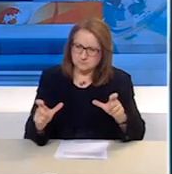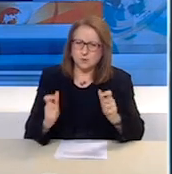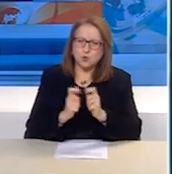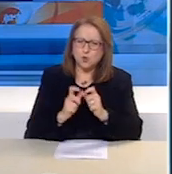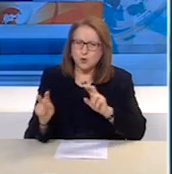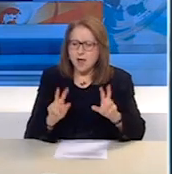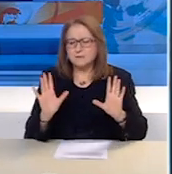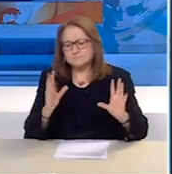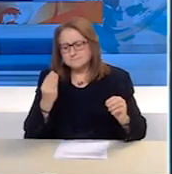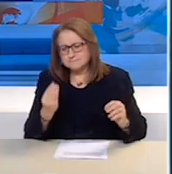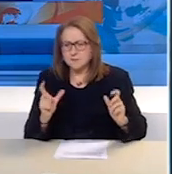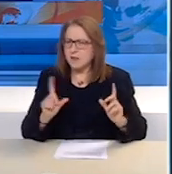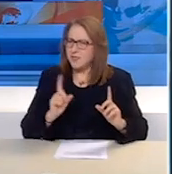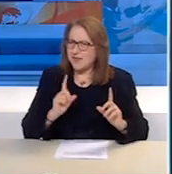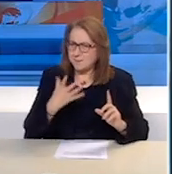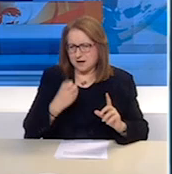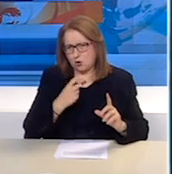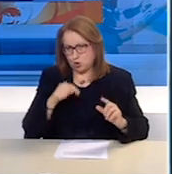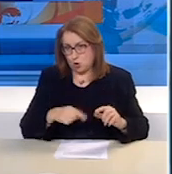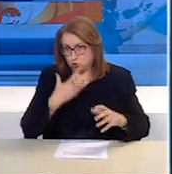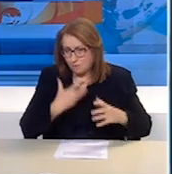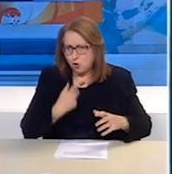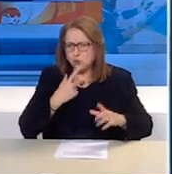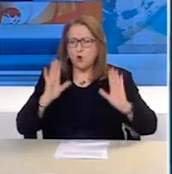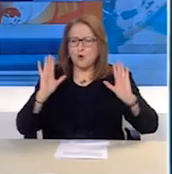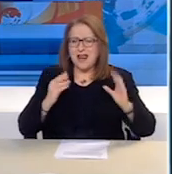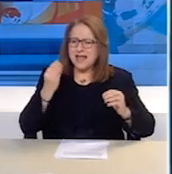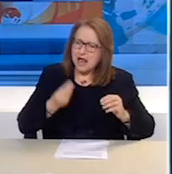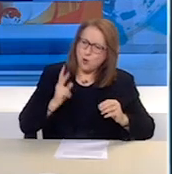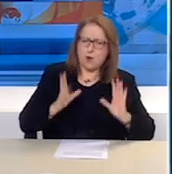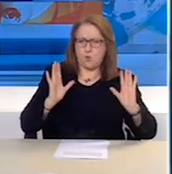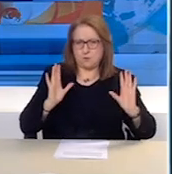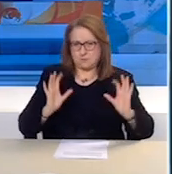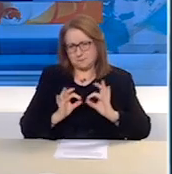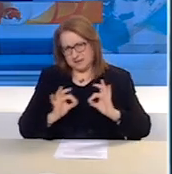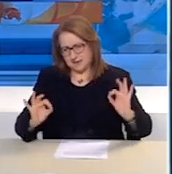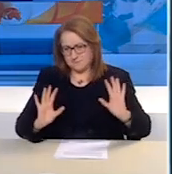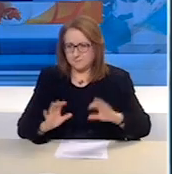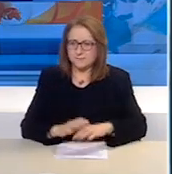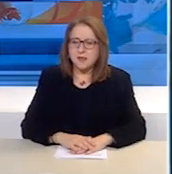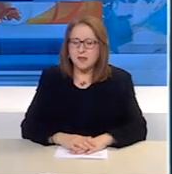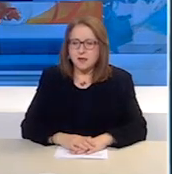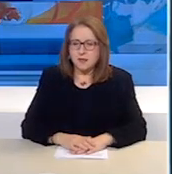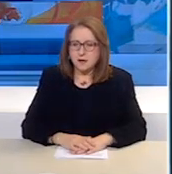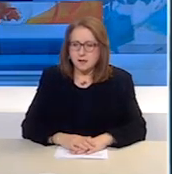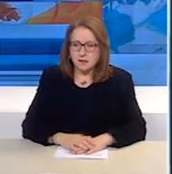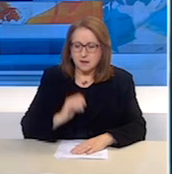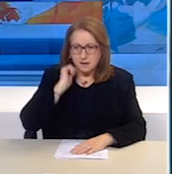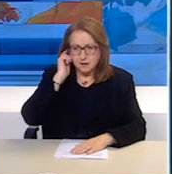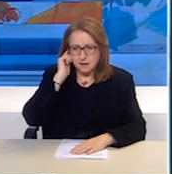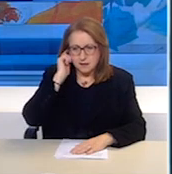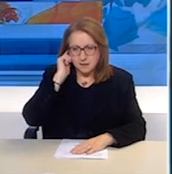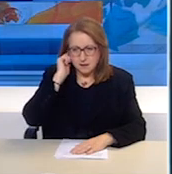συντρέχει κάποιος ιδιαίτερος λόγος ανησυχίας. Επίσης, θα ήθελα να σας ενημερώσω ότι από αύριο το πρωί λήγουν και έρονται τα